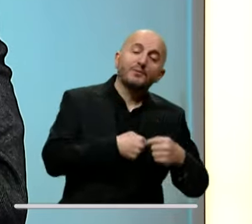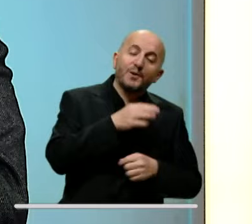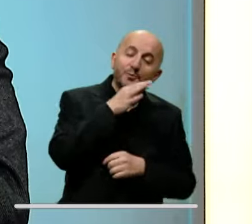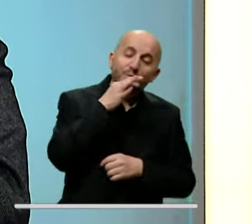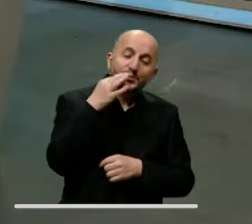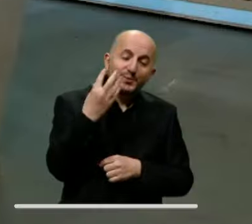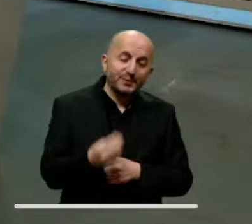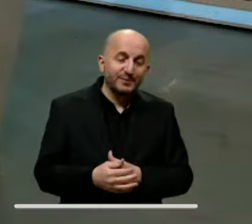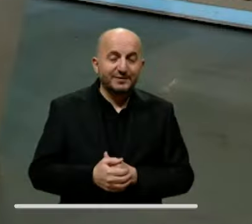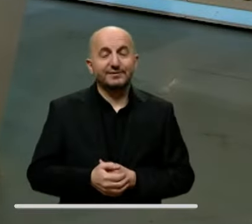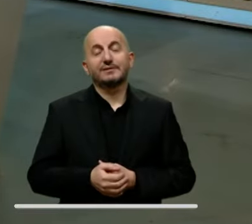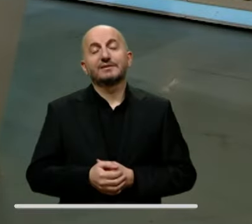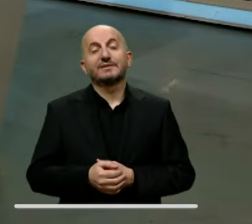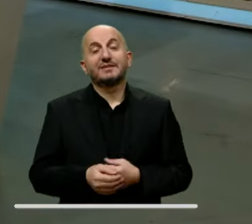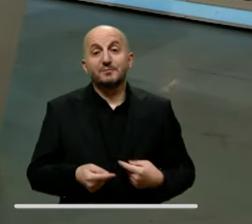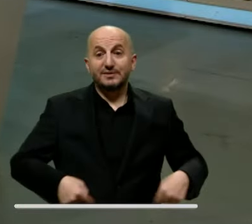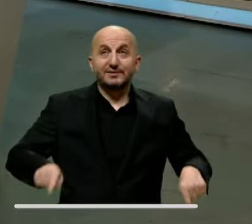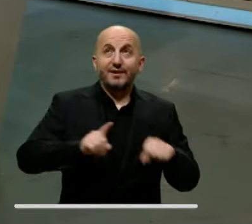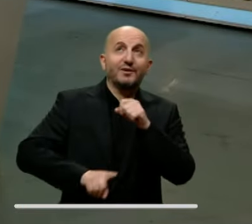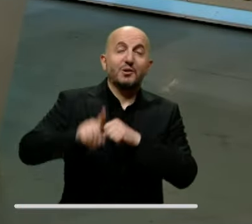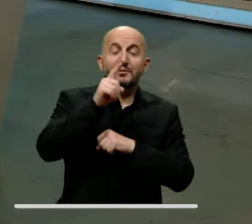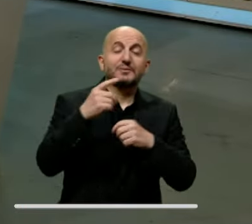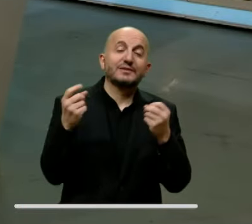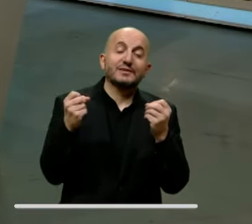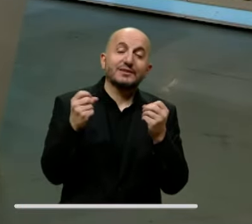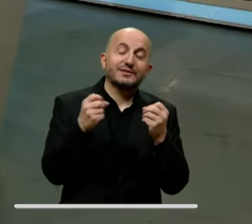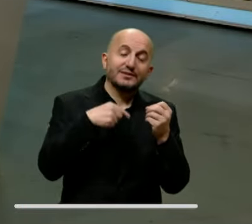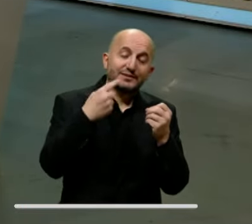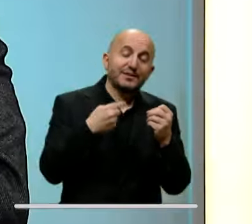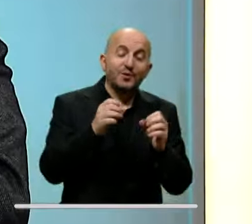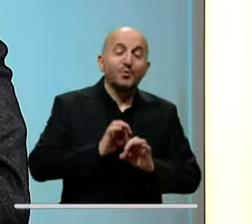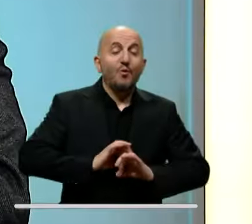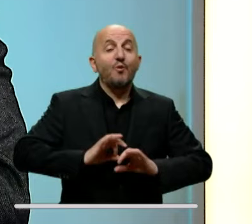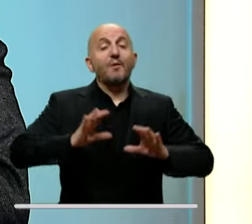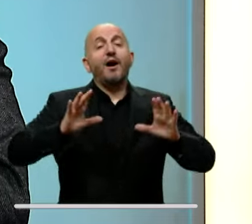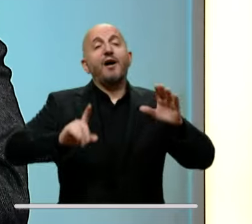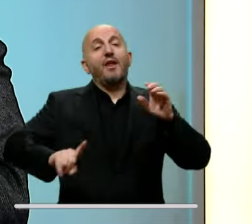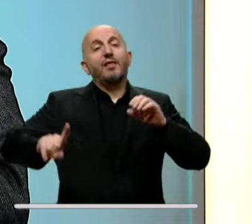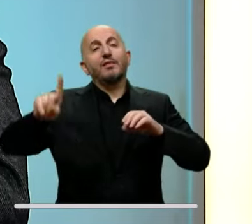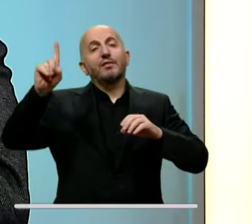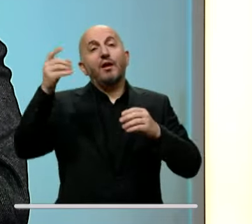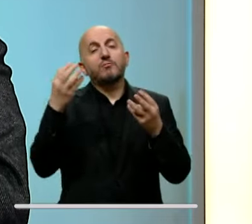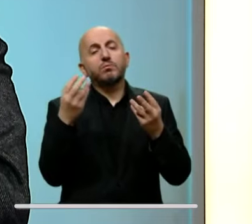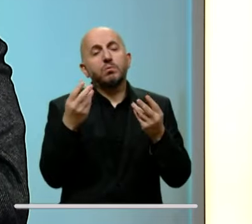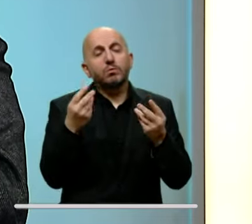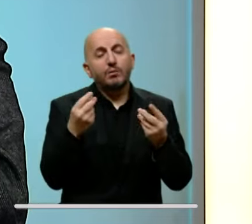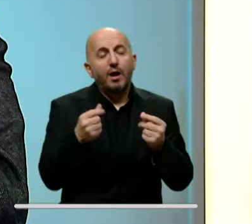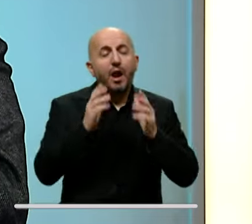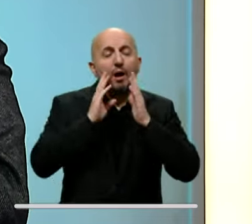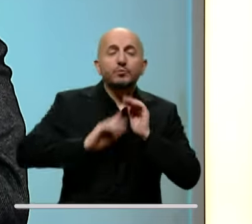mutmain olur biz de rabbimizi zikrederek Efendim Subhanallah Eee virdini çekerek